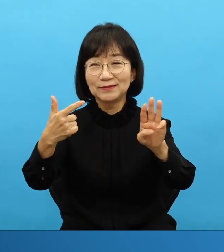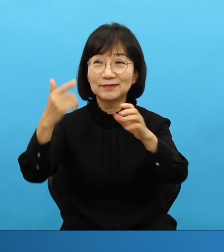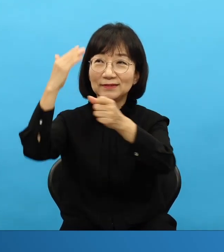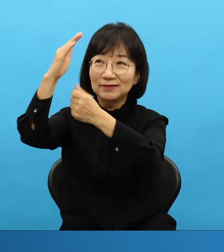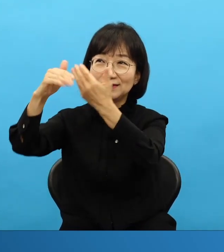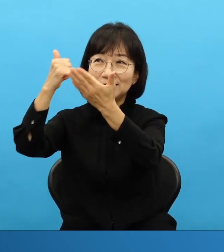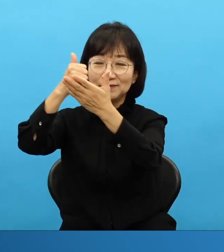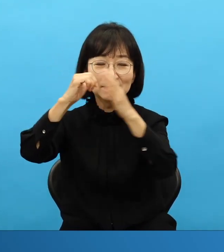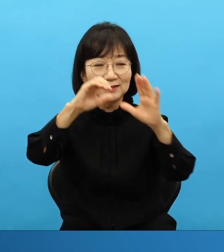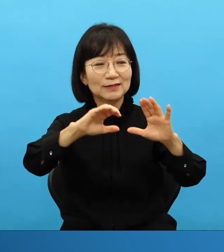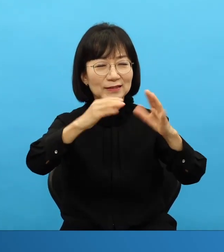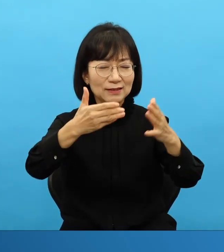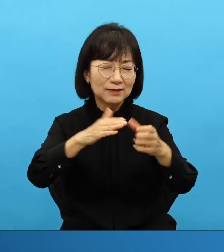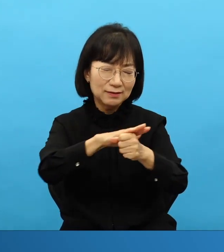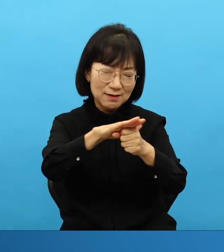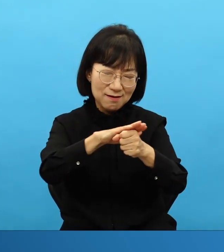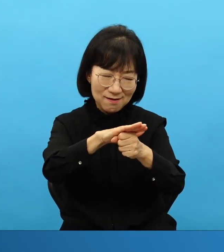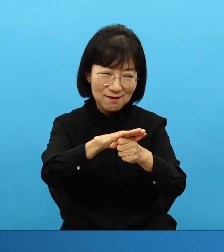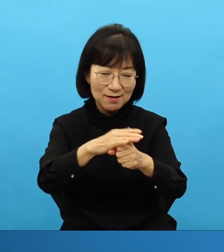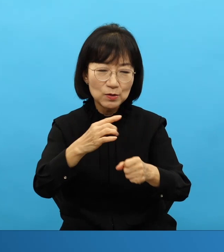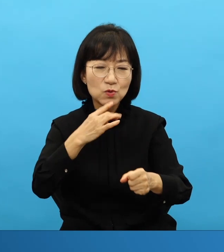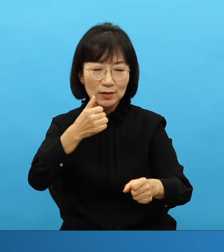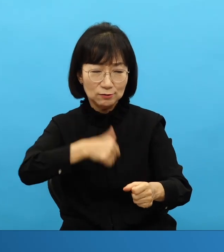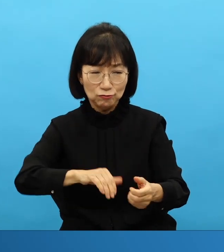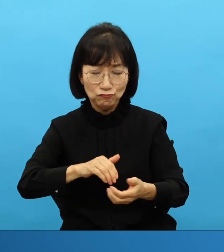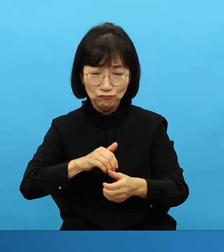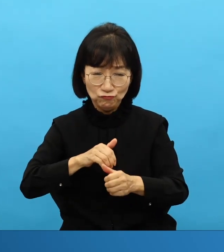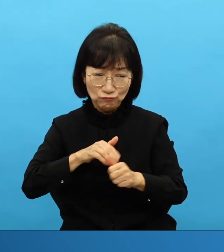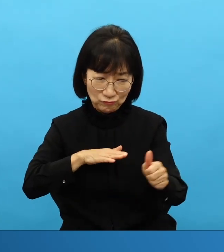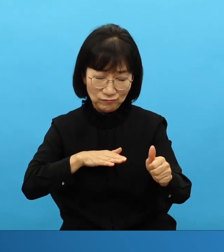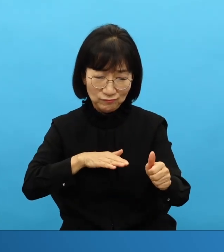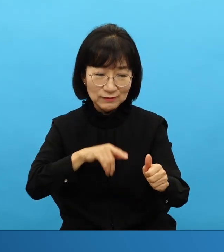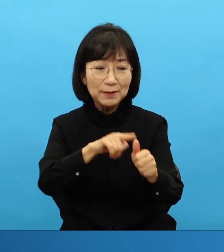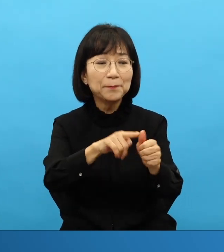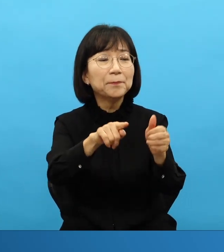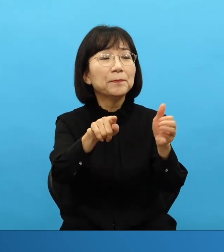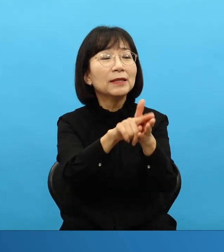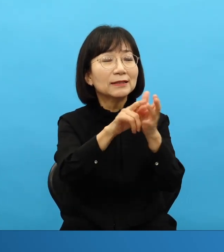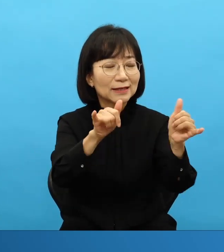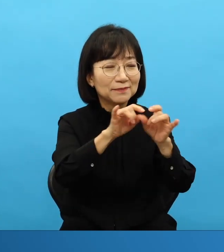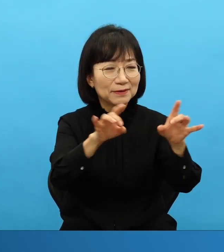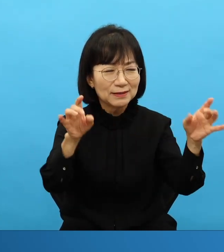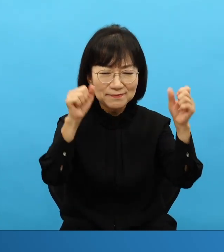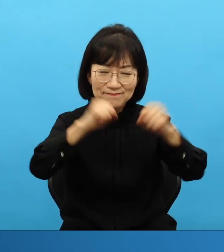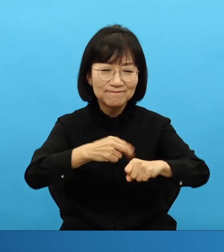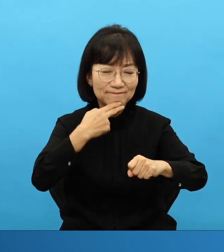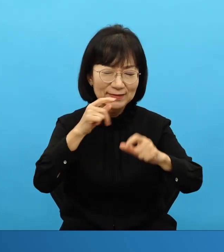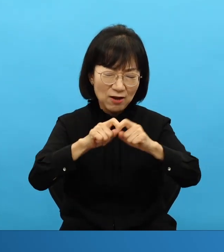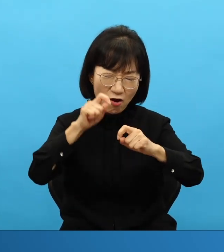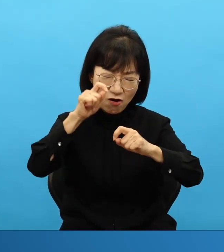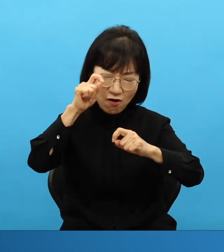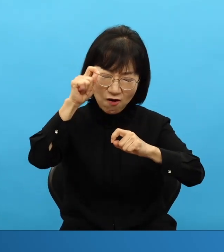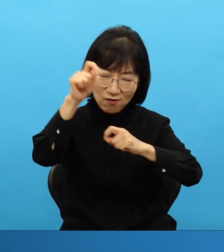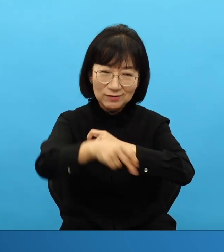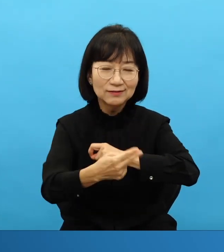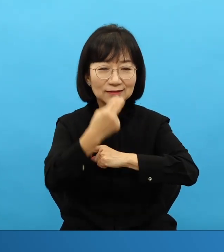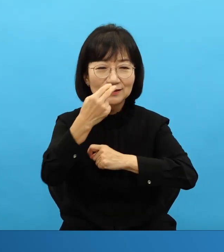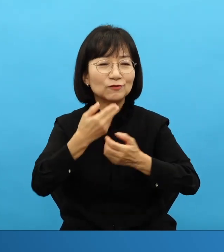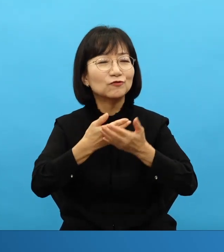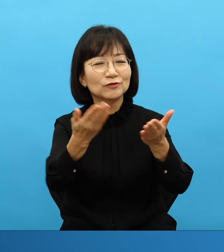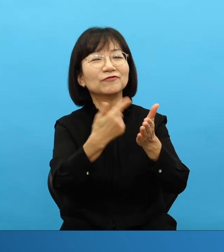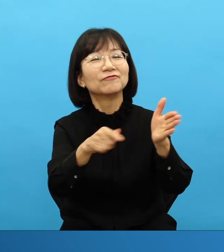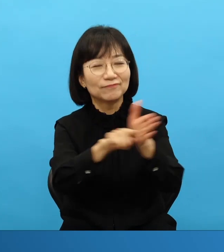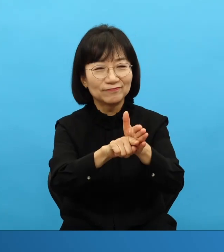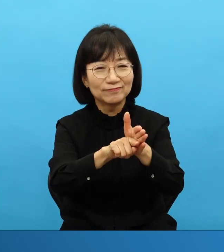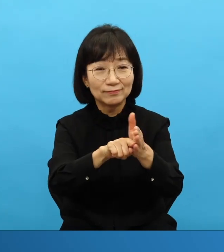독생자를 주셨으니 이는 저를 믿는 자마다 멸망치 않고 영생을 얻게 하심이라. 神爱世人，甚至将他的独生子赐给他